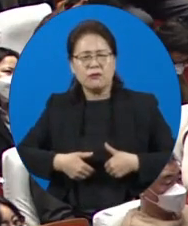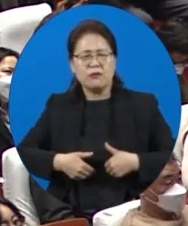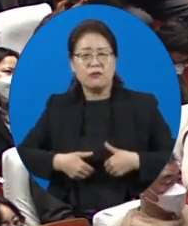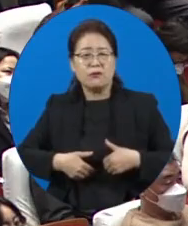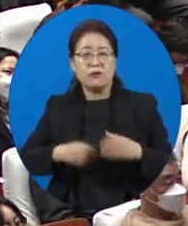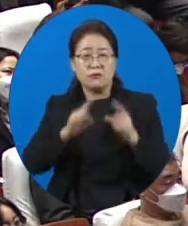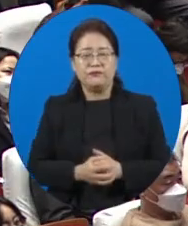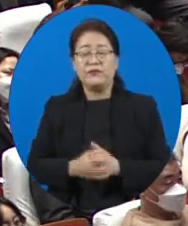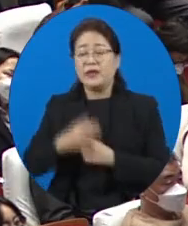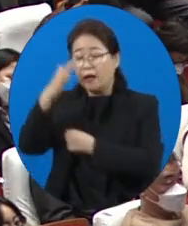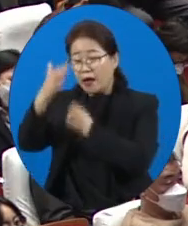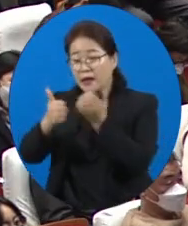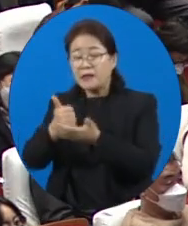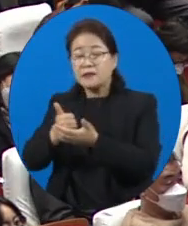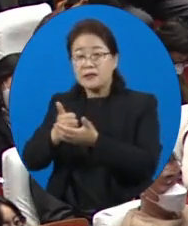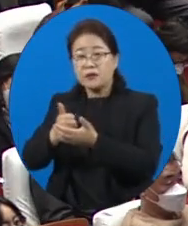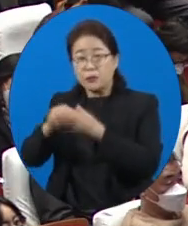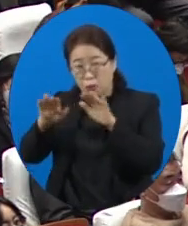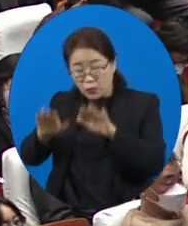하나님은 오늘 또